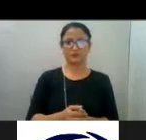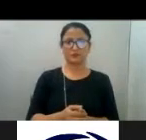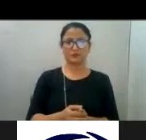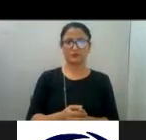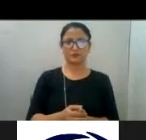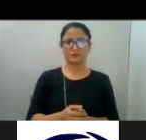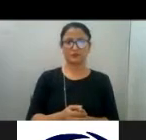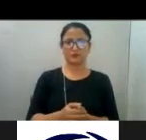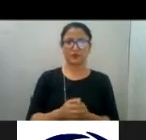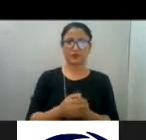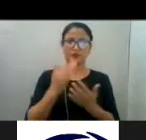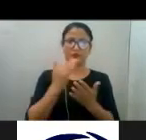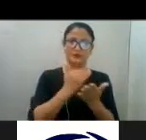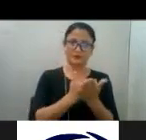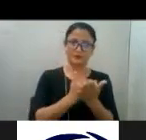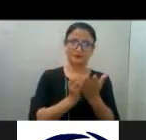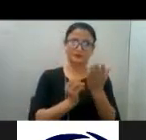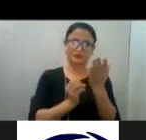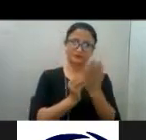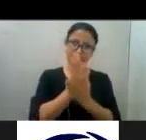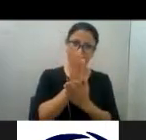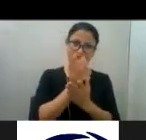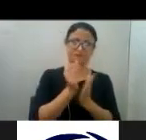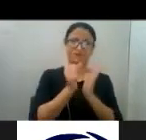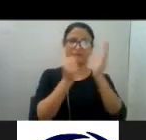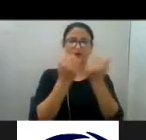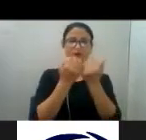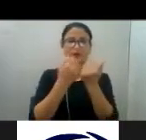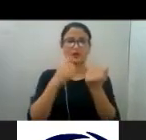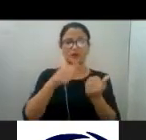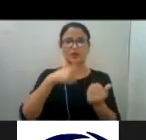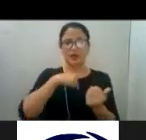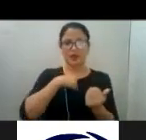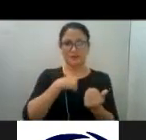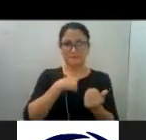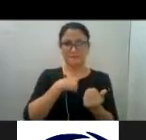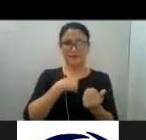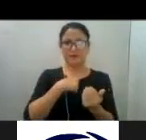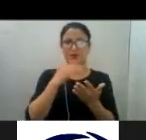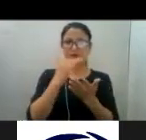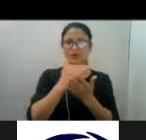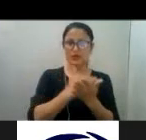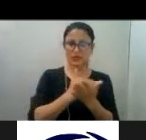यो फर्मल प्रेजेन्टेसनतिर हामी जाँदैछौँ। आजको हाम्रो कार्यक्रमको